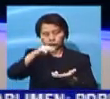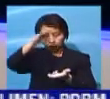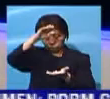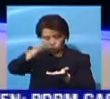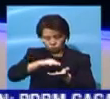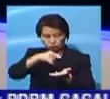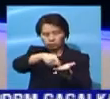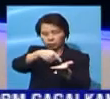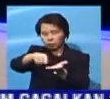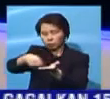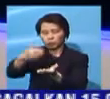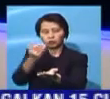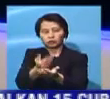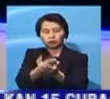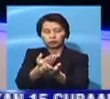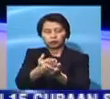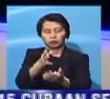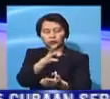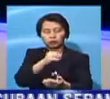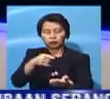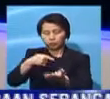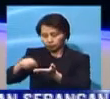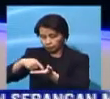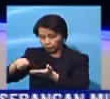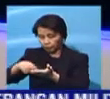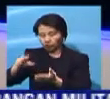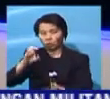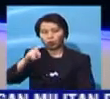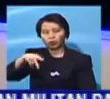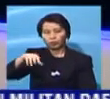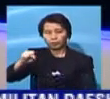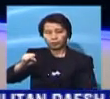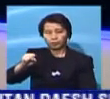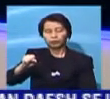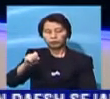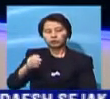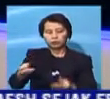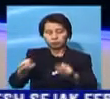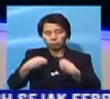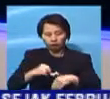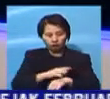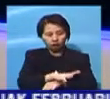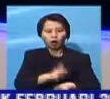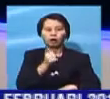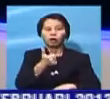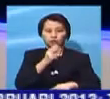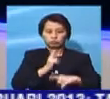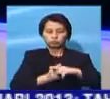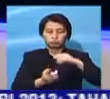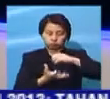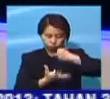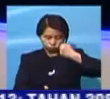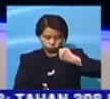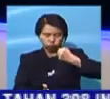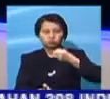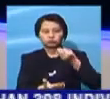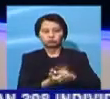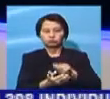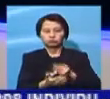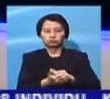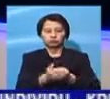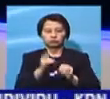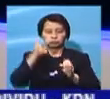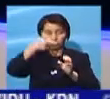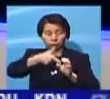mengurangkan perbelanjaan modal CAPEX dan perbelanjaan operasi OPEX memberi kesan positif kepada kedudukan keuangan